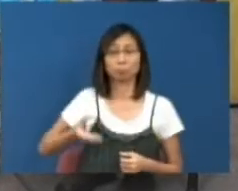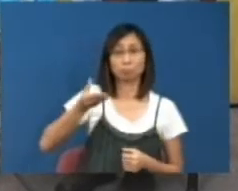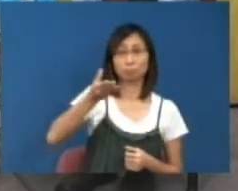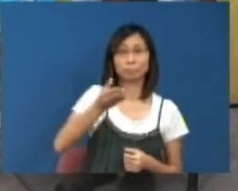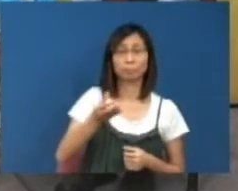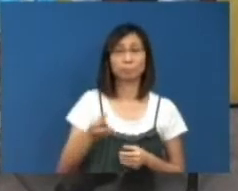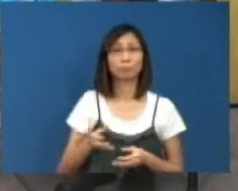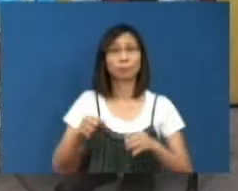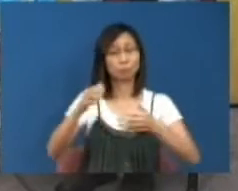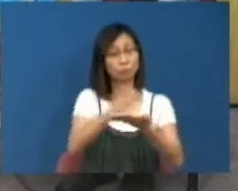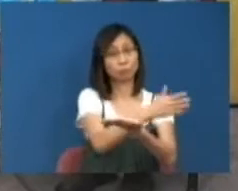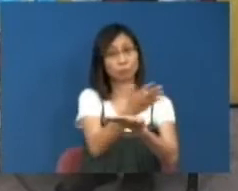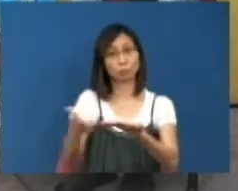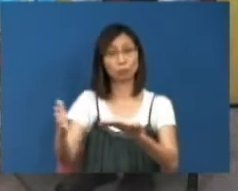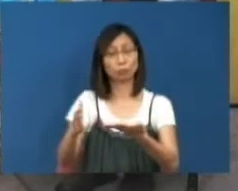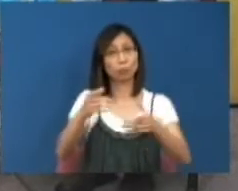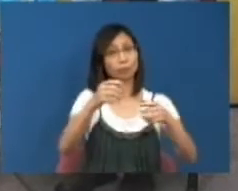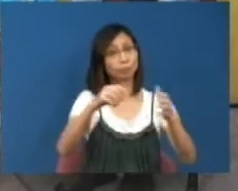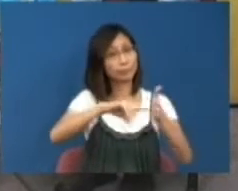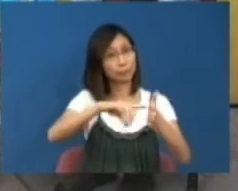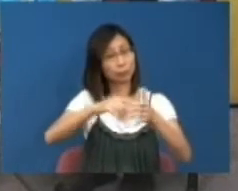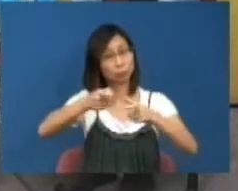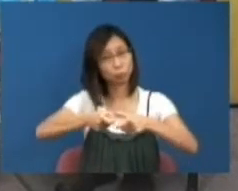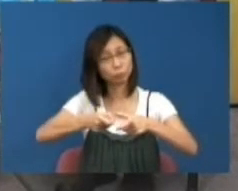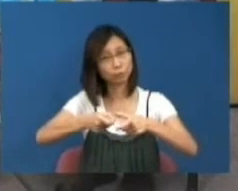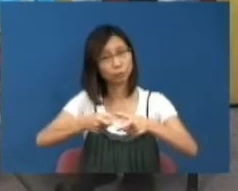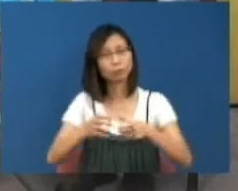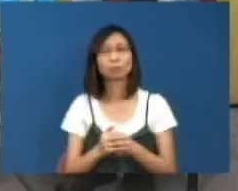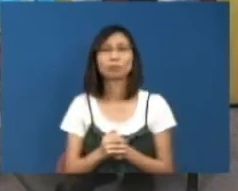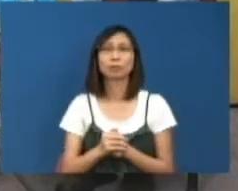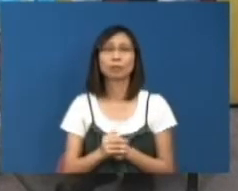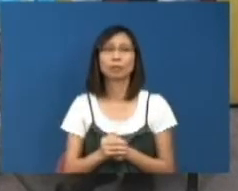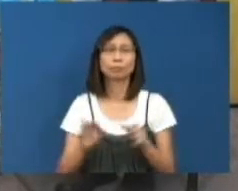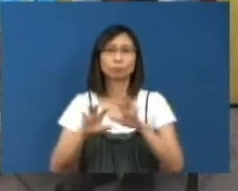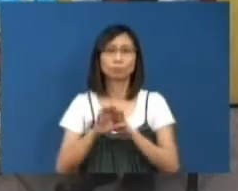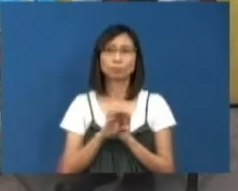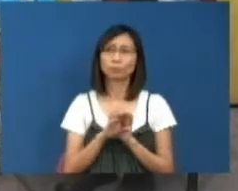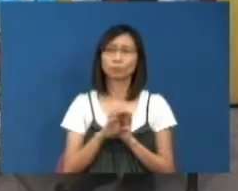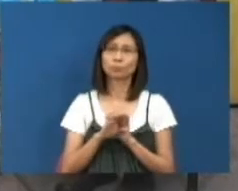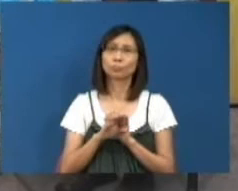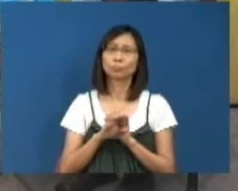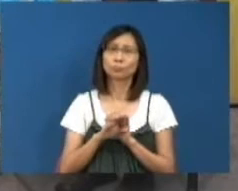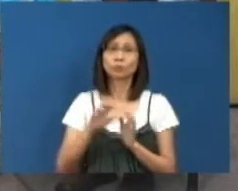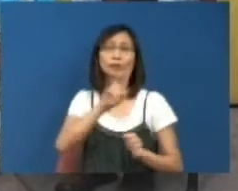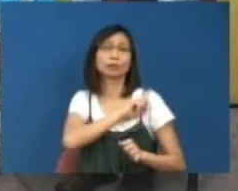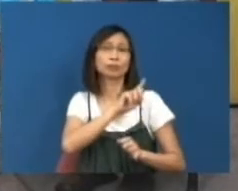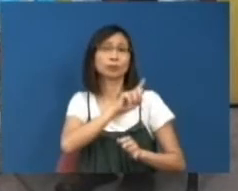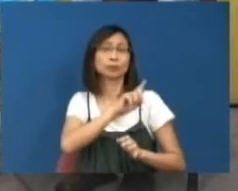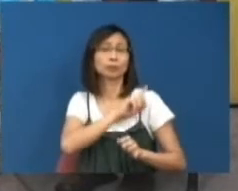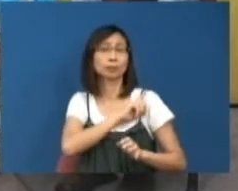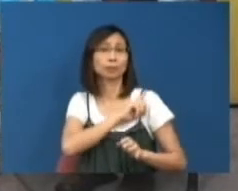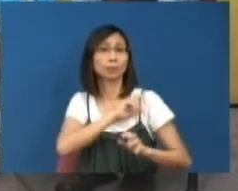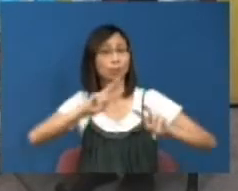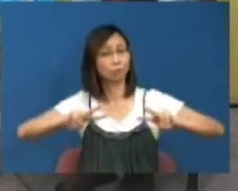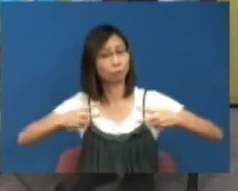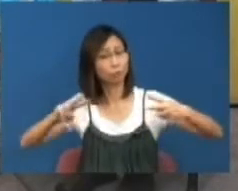去電力公司嗰度，咁而唔去全面性咧開發呢一個再生能源咧，就係俾好多外